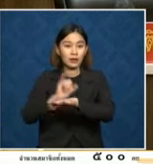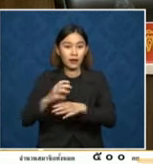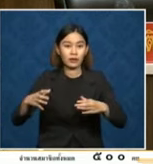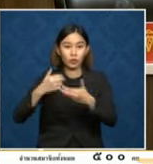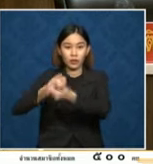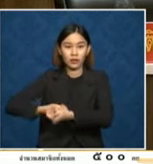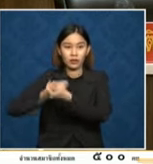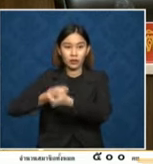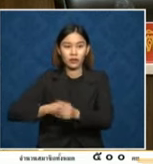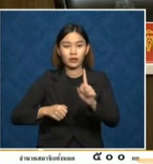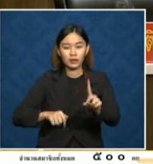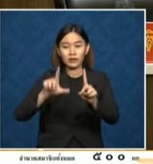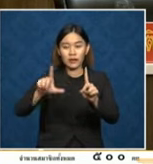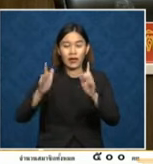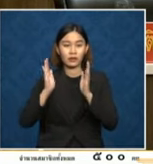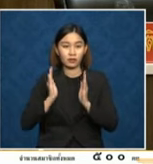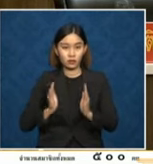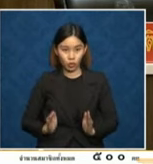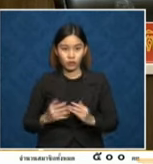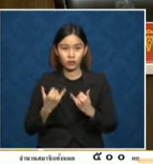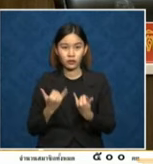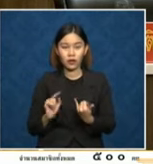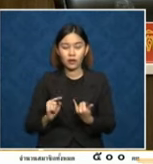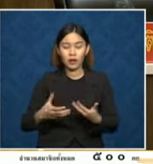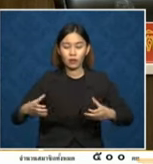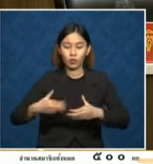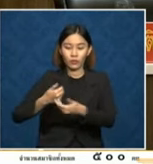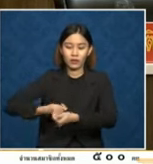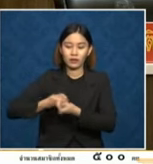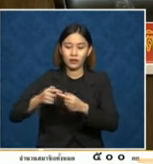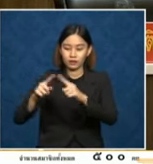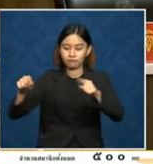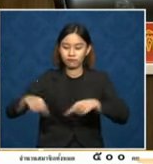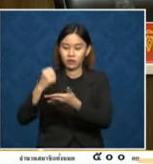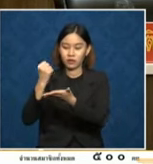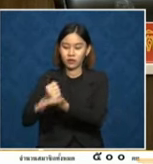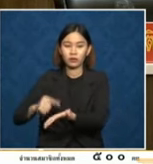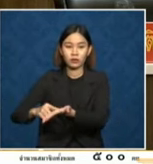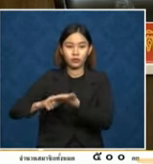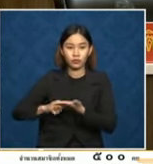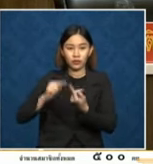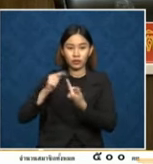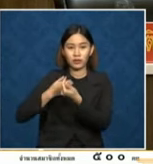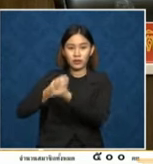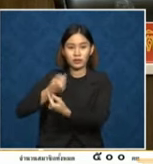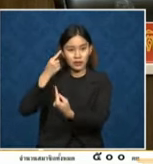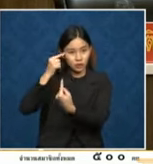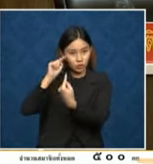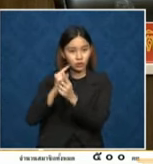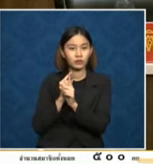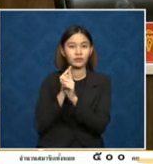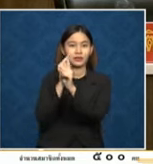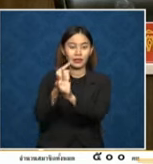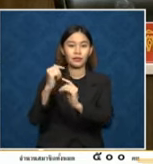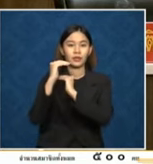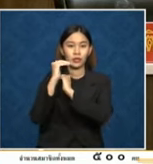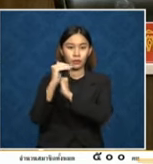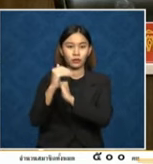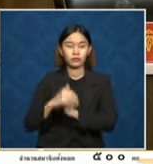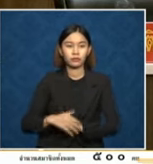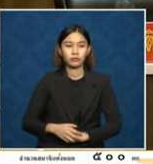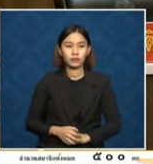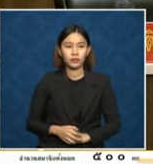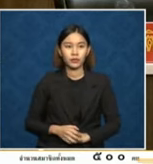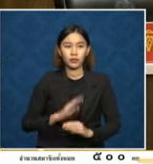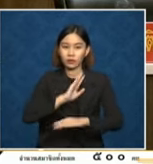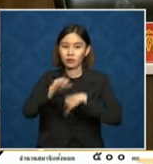ำนวน 1.6 ล้านคนปัจจุบันเกษตรกรได้รับโฉนดเพื่อการเกษตรตรงตามเป้าหมายที่รัฐบาลกำหนด